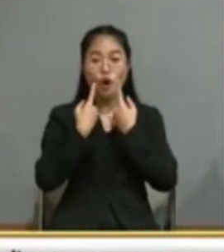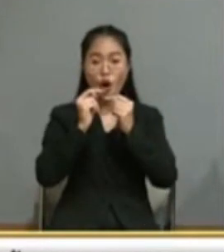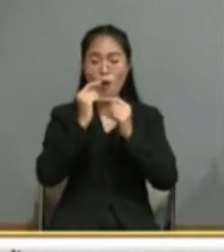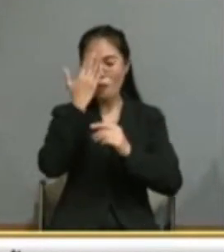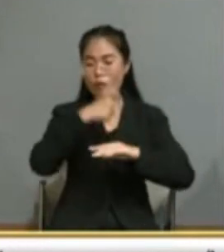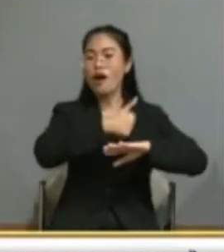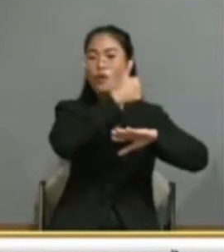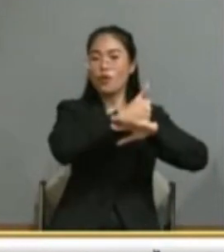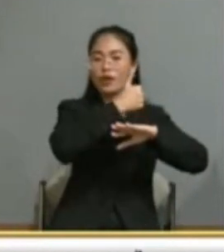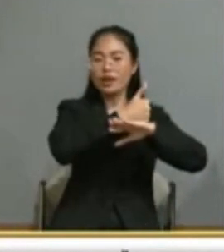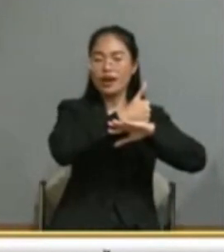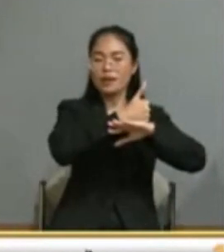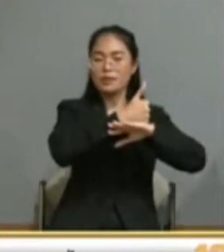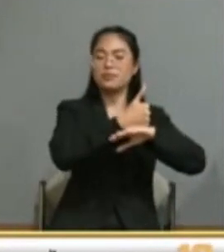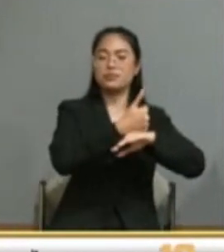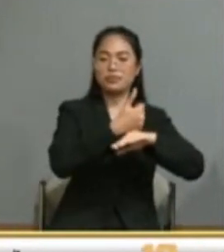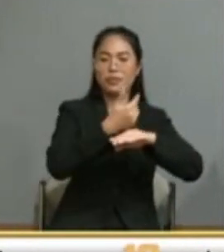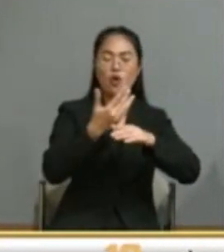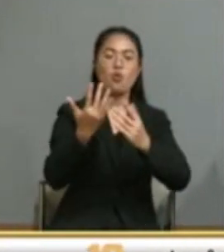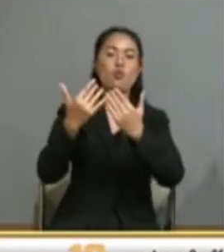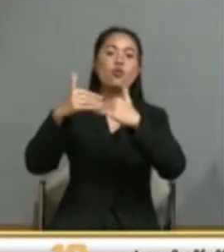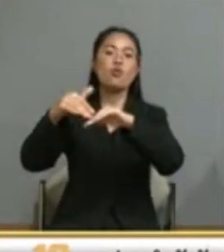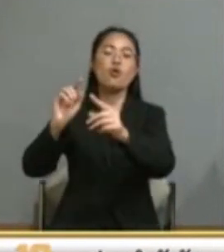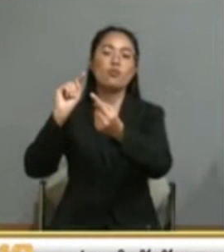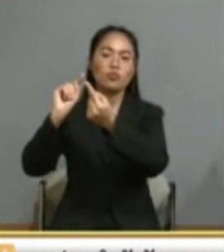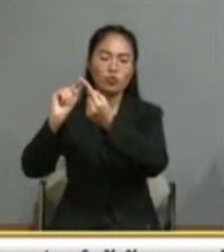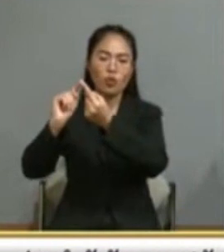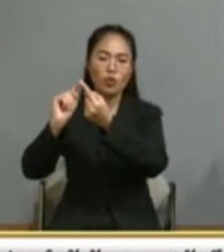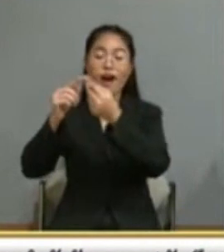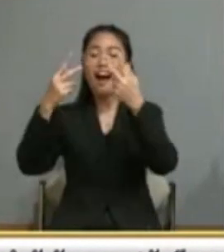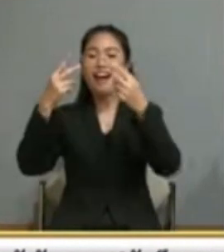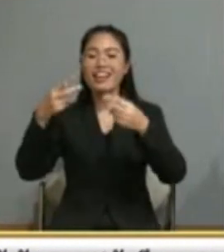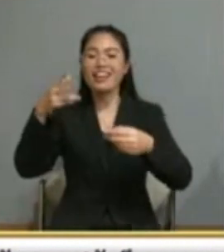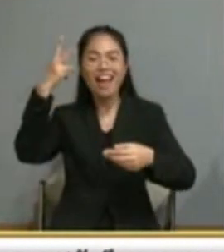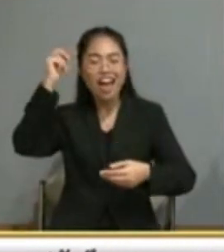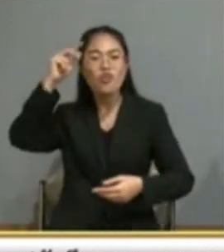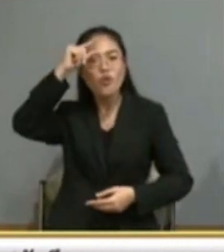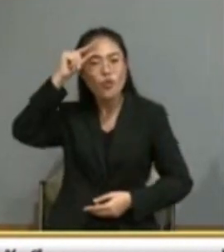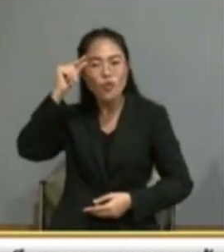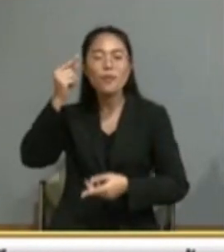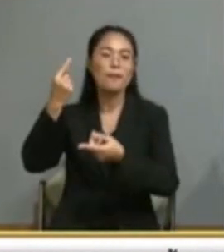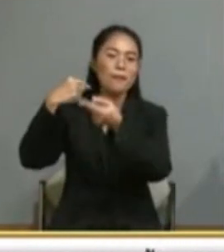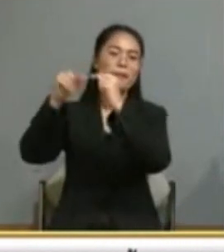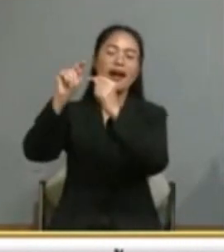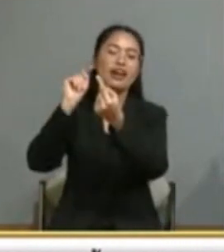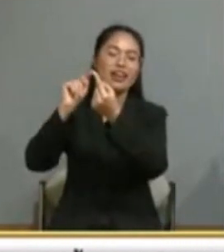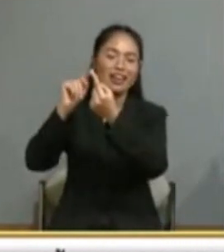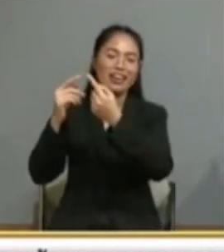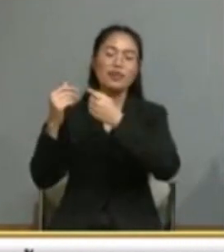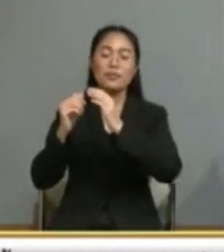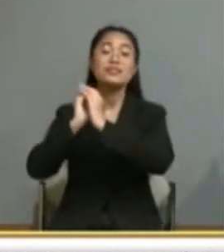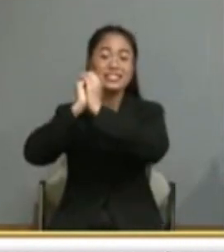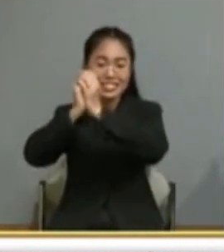ท่านเดินทางไปร่วมกับขณะของท่านหญิกรำตีในการเบินที่ประเทศจีน้วก็เหอะุดที่อีลาลในวันนี้นะคะ